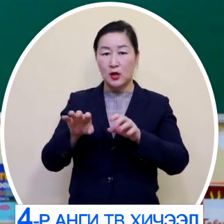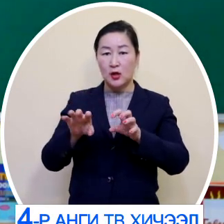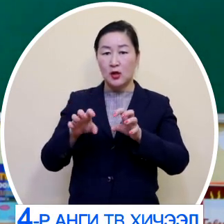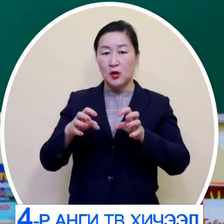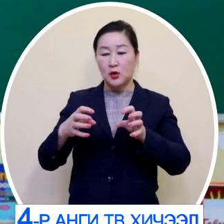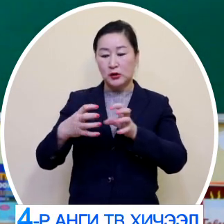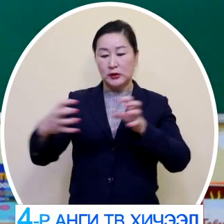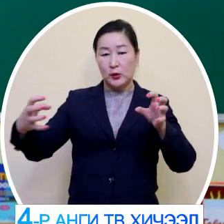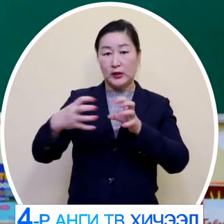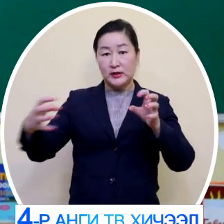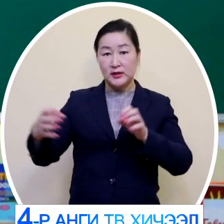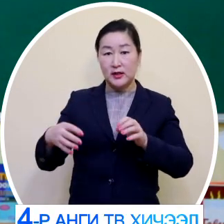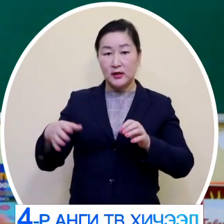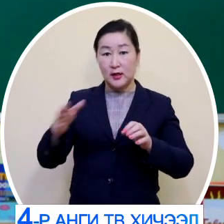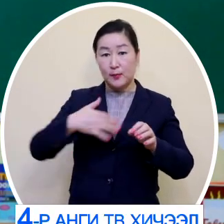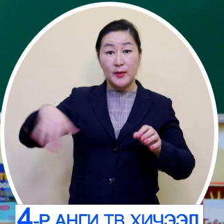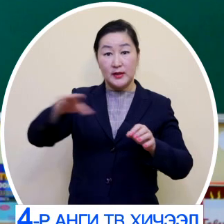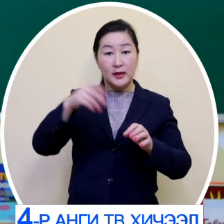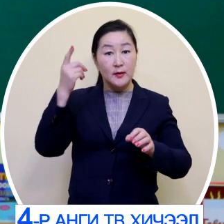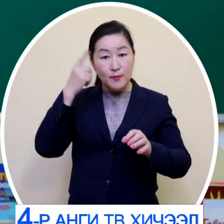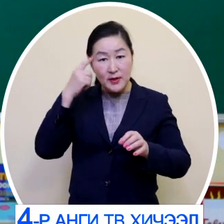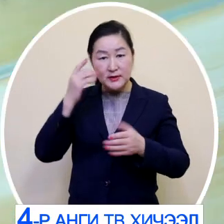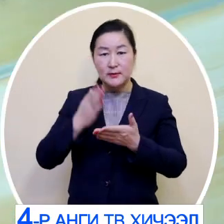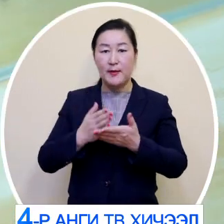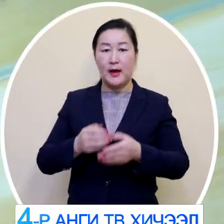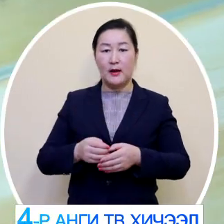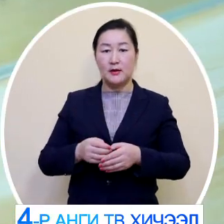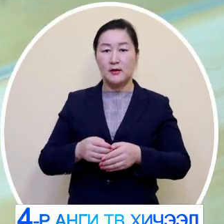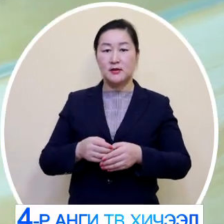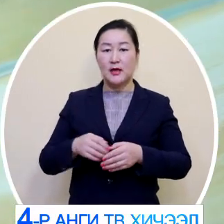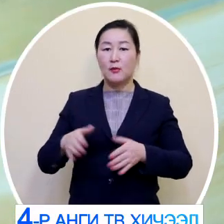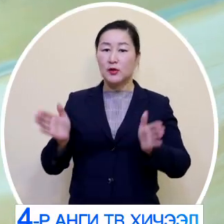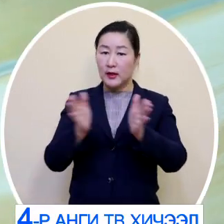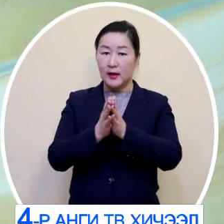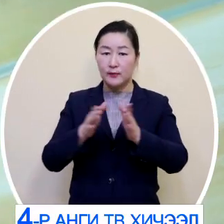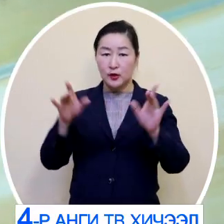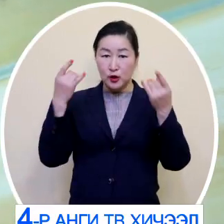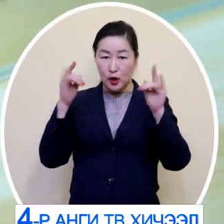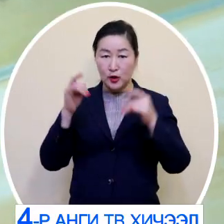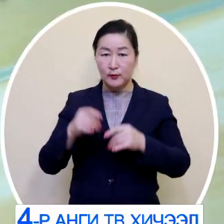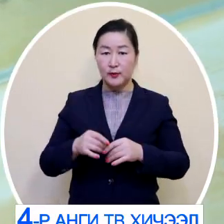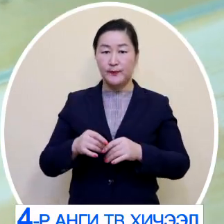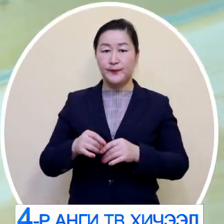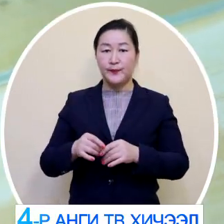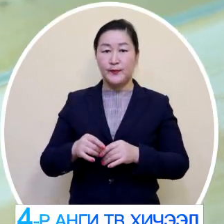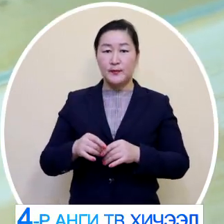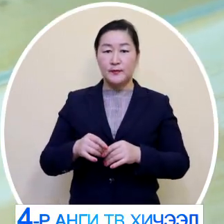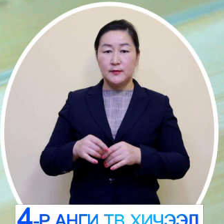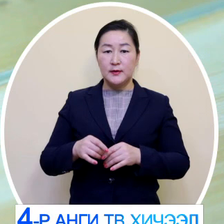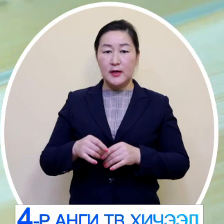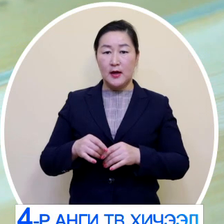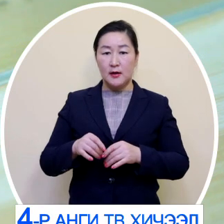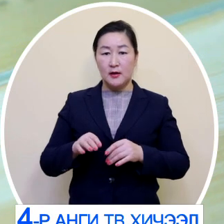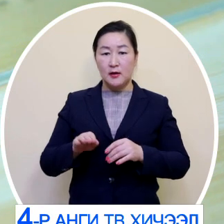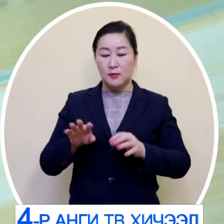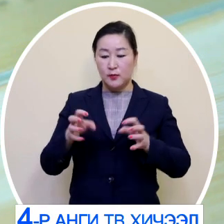хөдлөн эсвэл ухрана гэсэн хөдөлгөөнтэй байгаа тийм ээ. За, бүгдээрээ тоглоомоо тоглоё. За, мэдээж